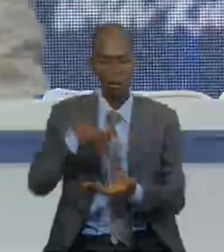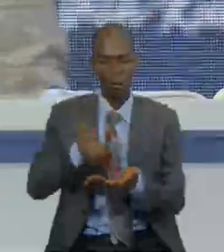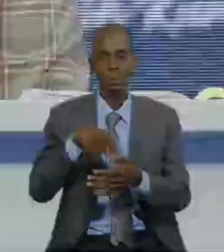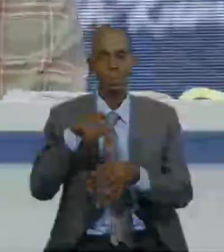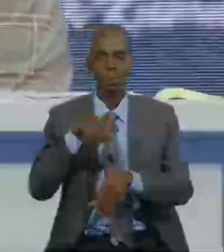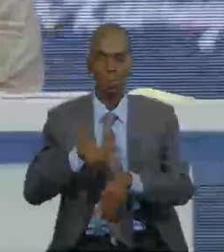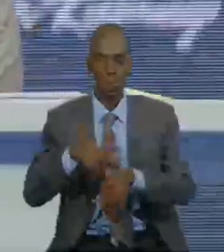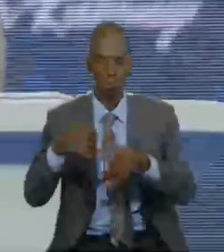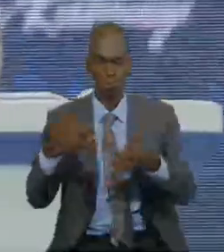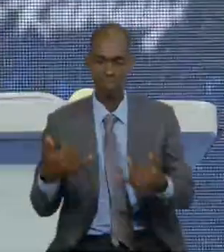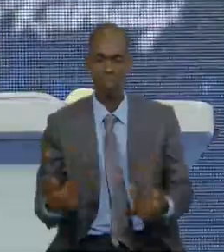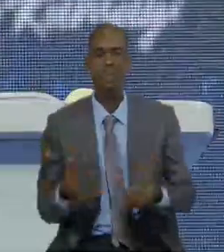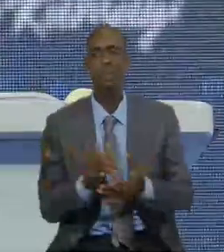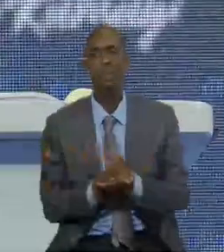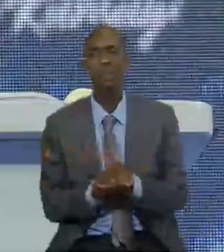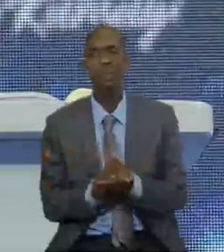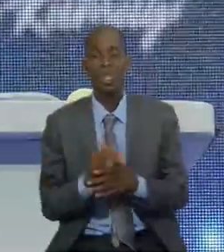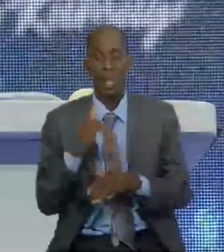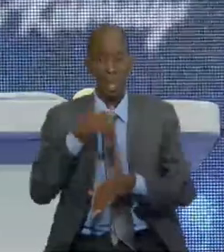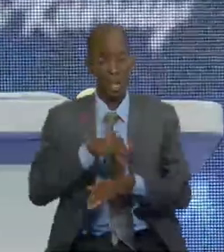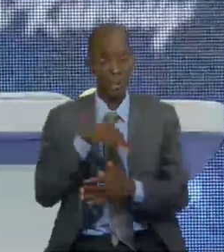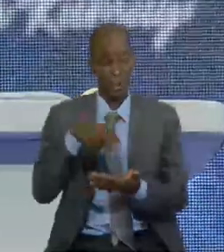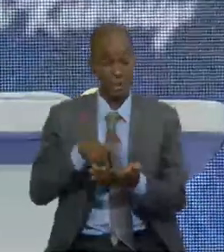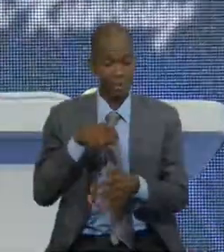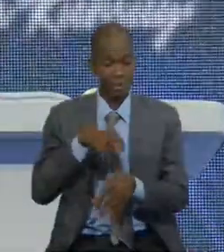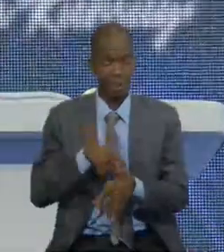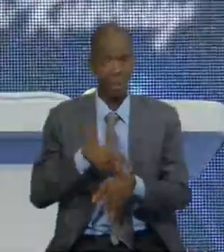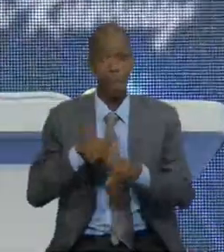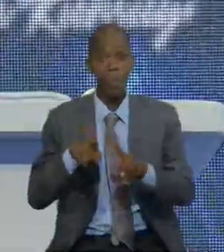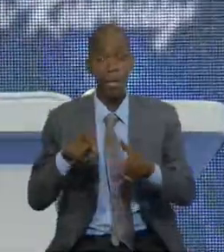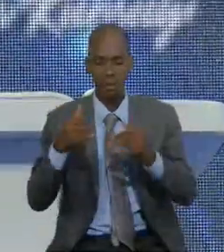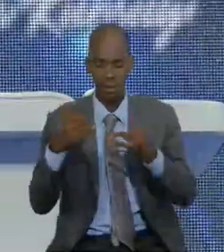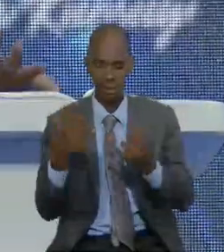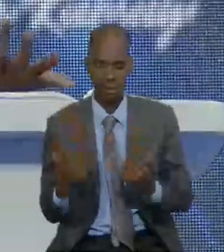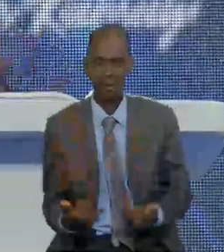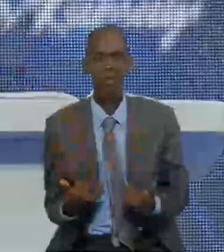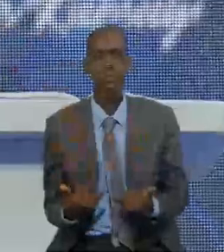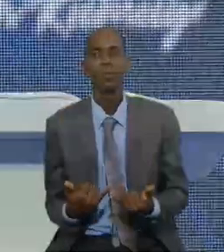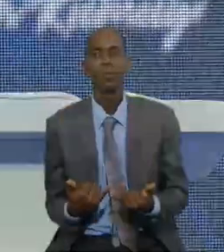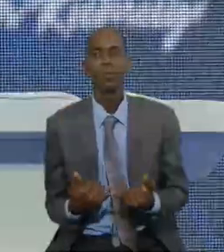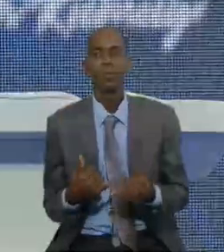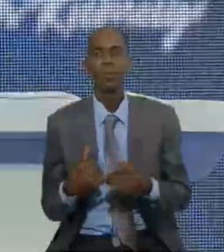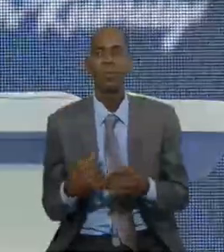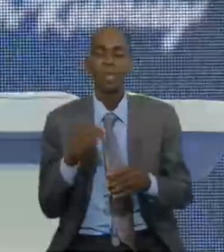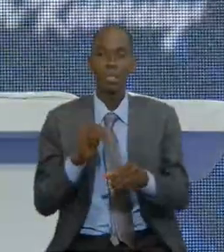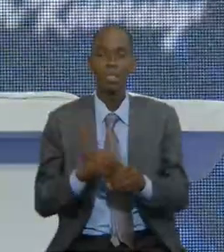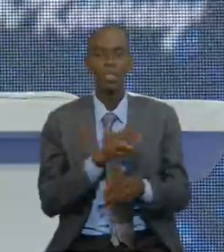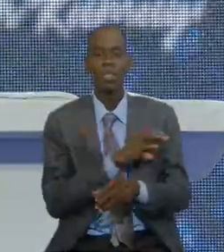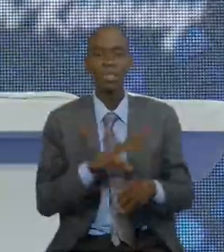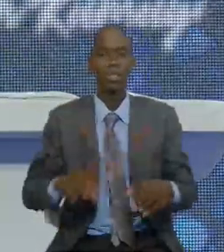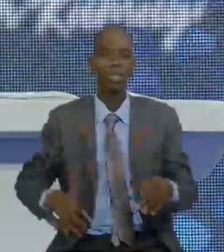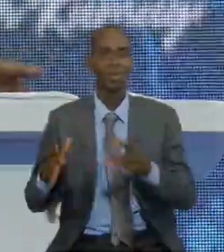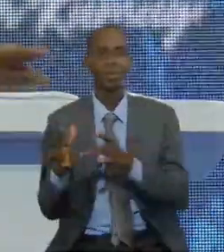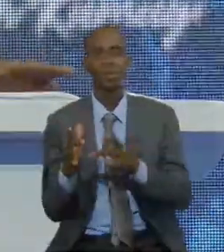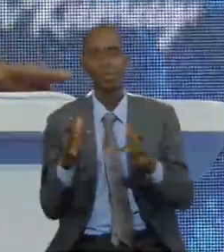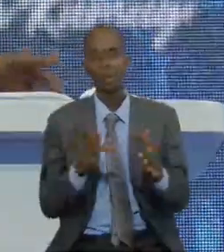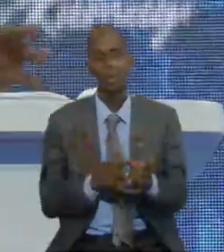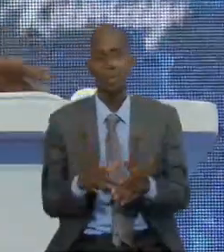maintenant nous changeons en sortant là pour venir en ce moment ce n'est plus en ce temps-là mais